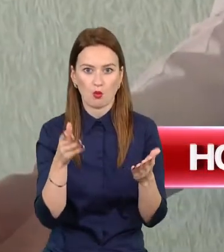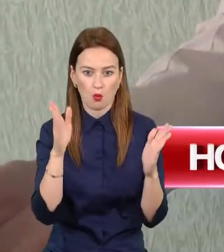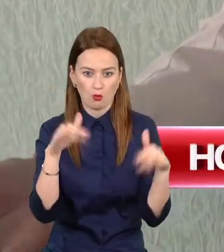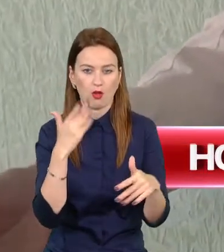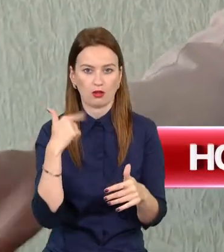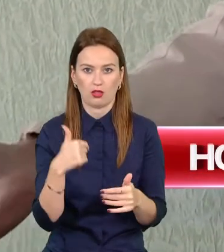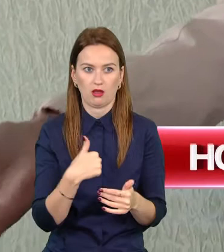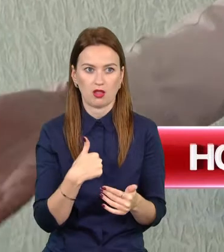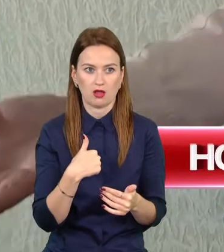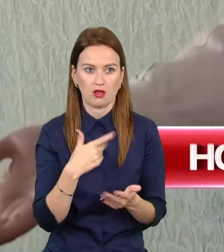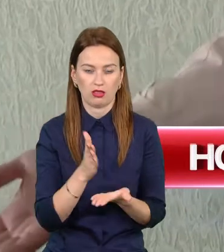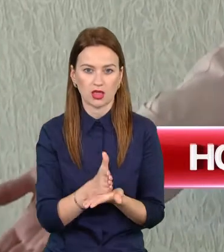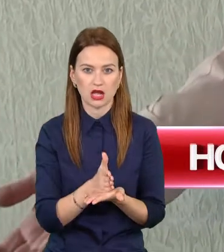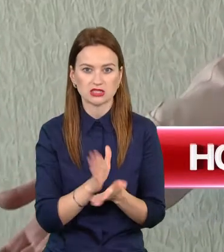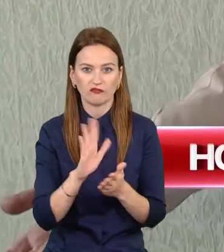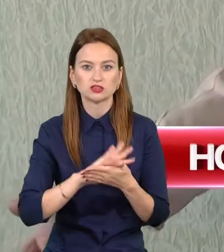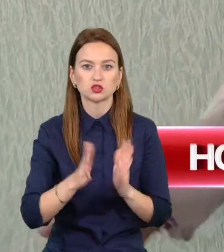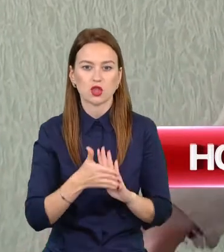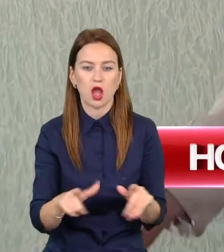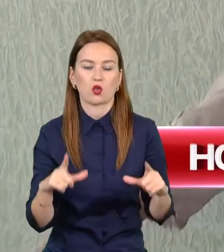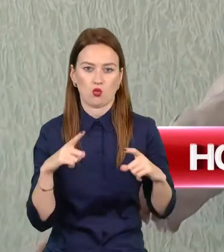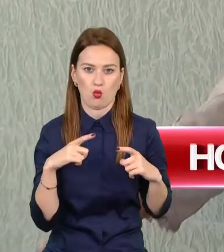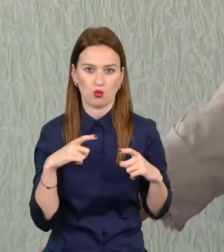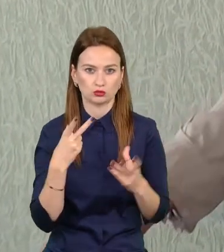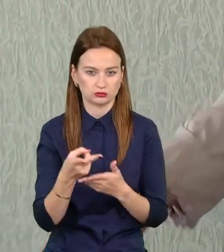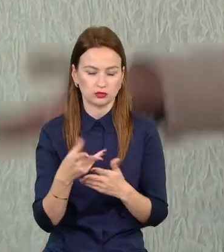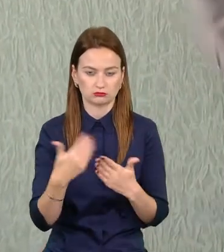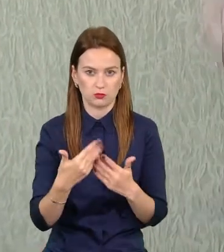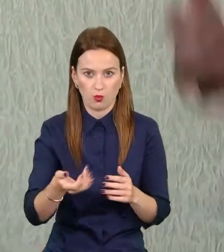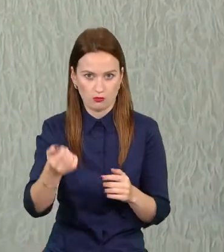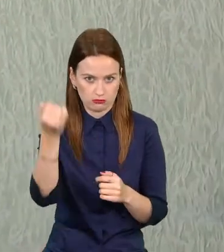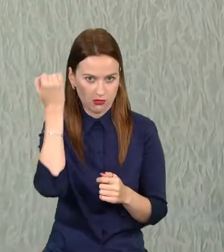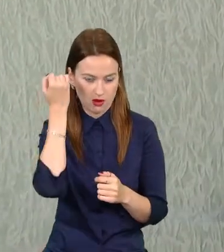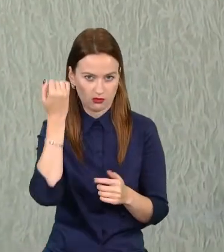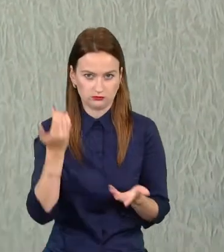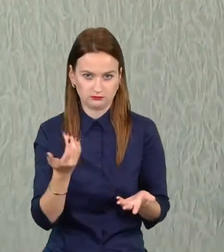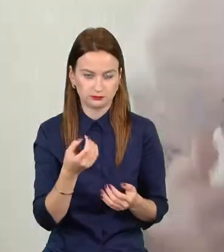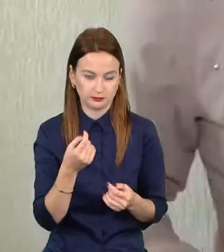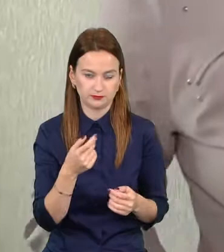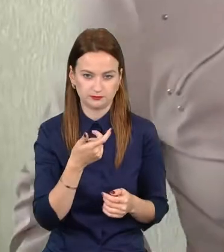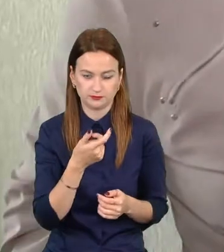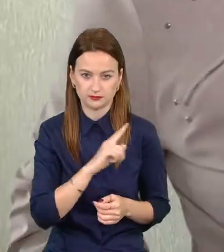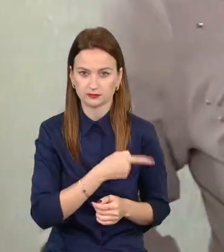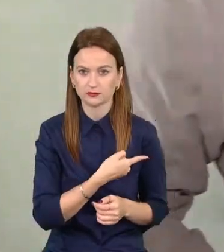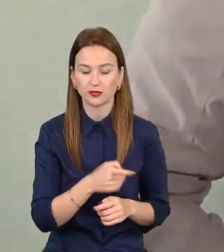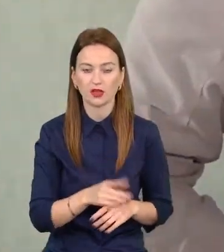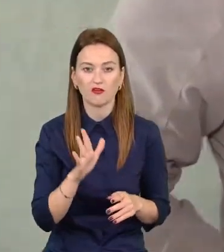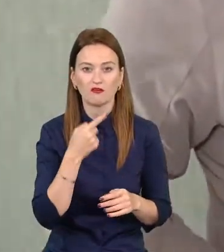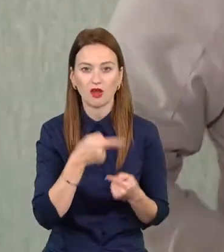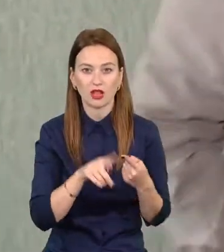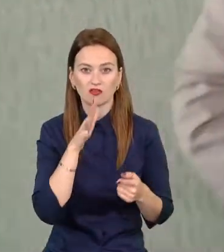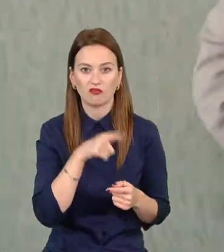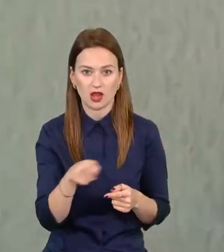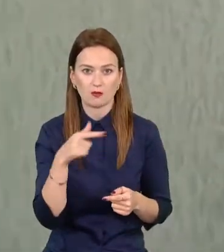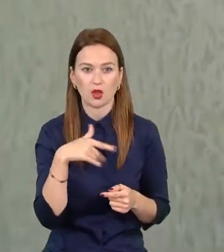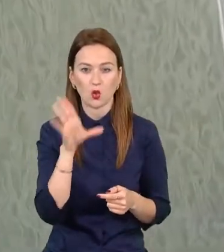знаходилася в стані відпочинку, це могло б ударити по башке, причем так прилично. В это время я успевала